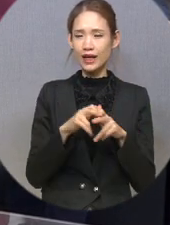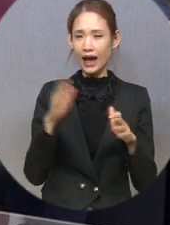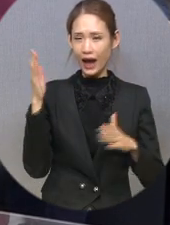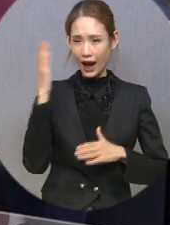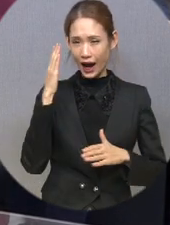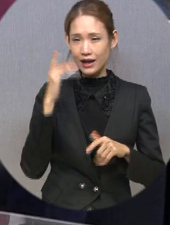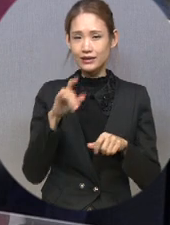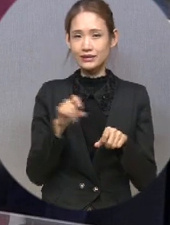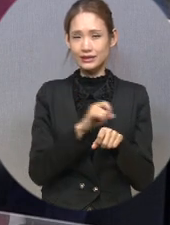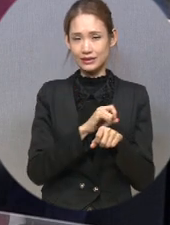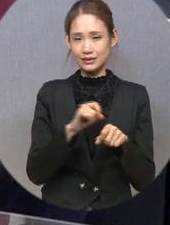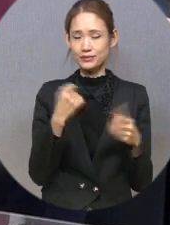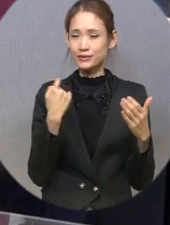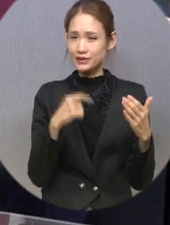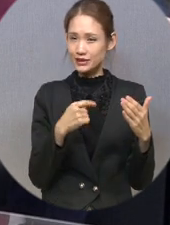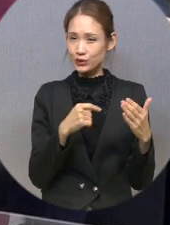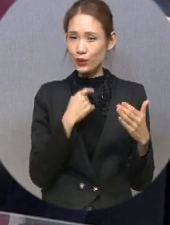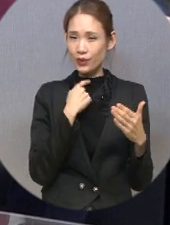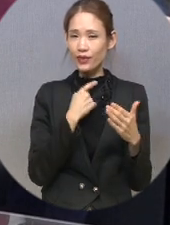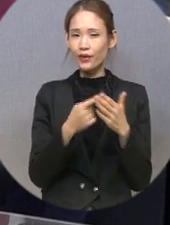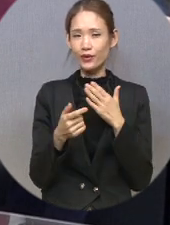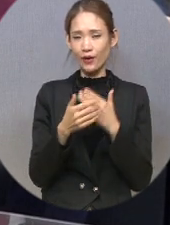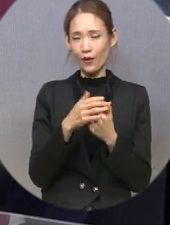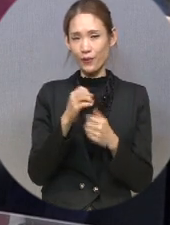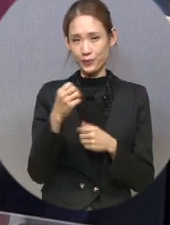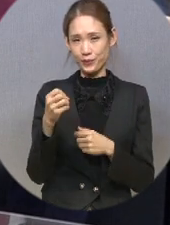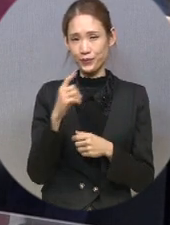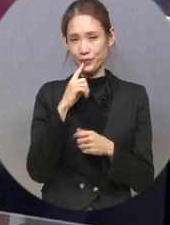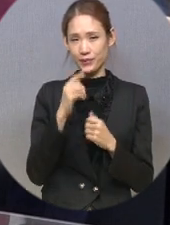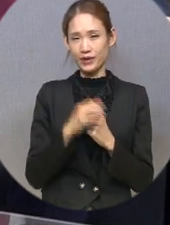학생들을 특별히 이렇게 지도했던 경험들을 말씀하셨는데.